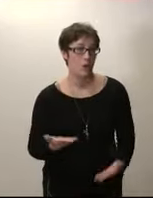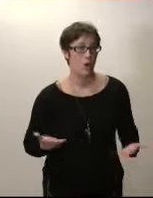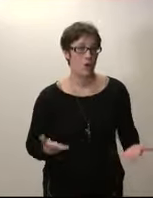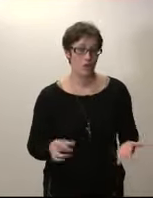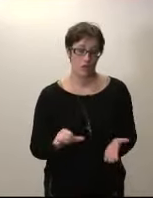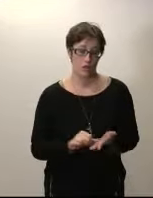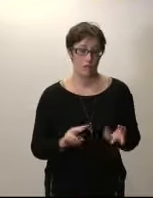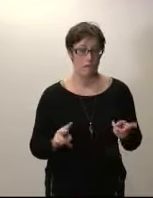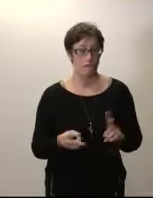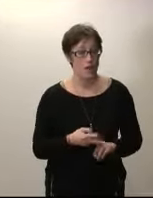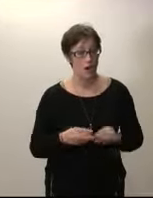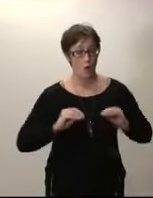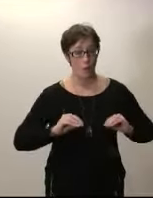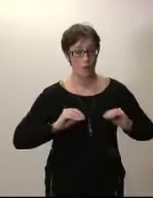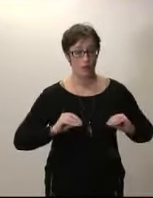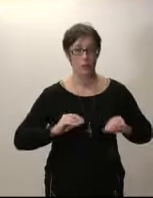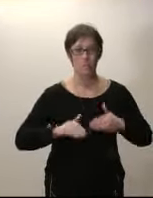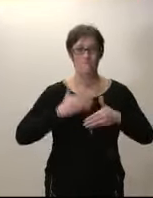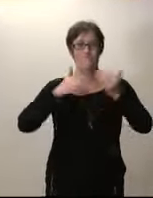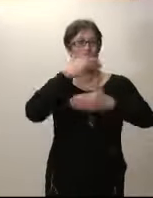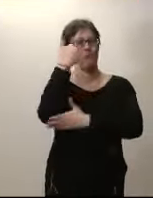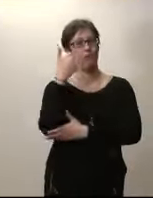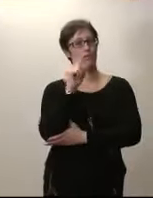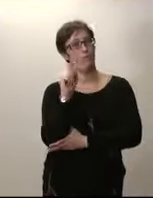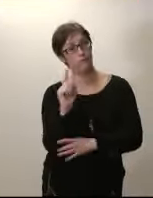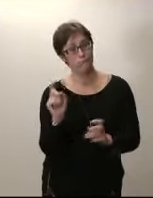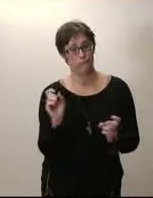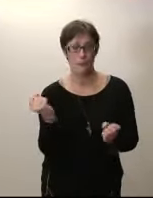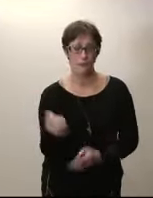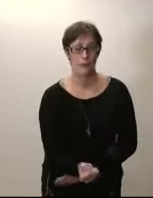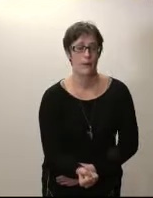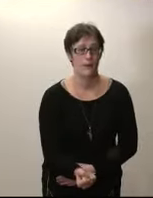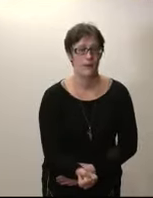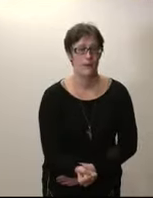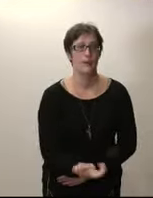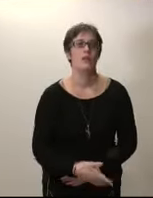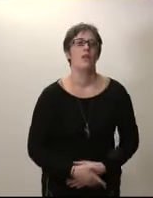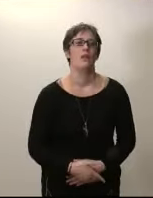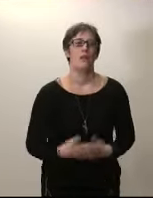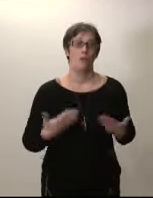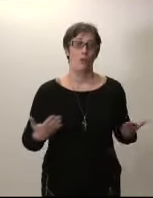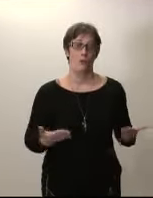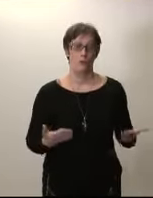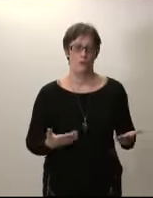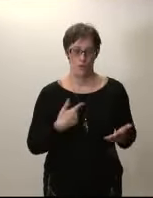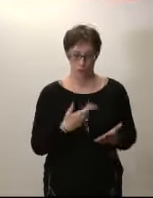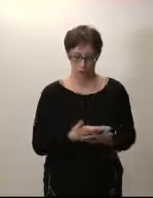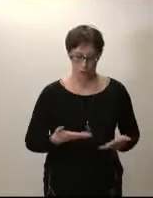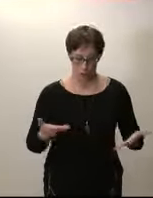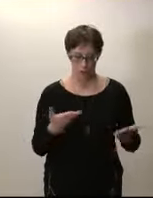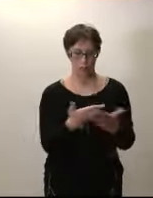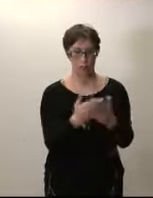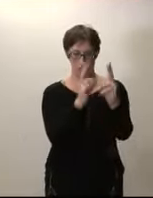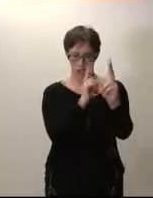non seulement il ne va pas mieux, mais il va moins bien. Et donc, je vais vous dire maintenant à quoi me conduit l'analyse que je fais de la situation. Je pense